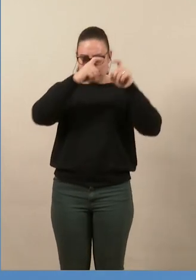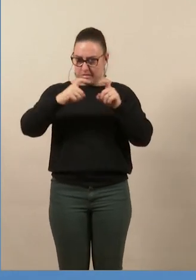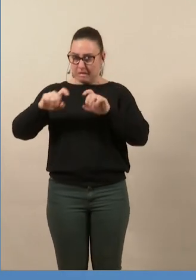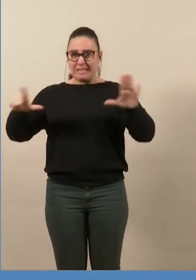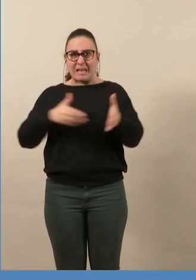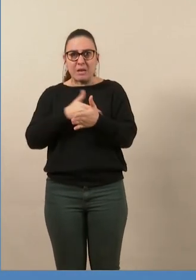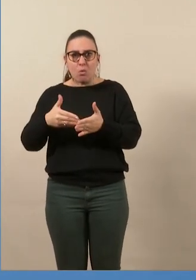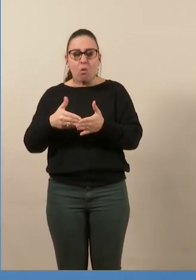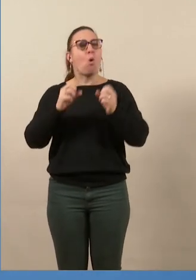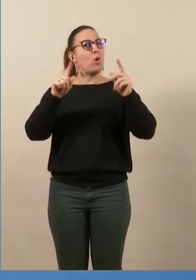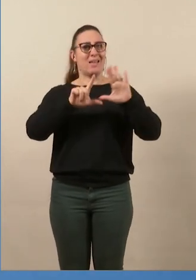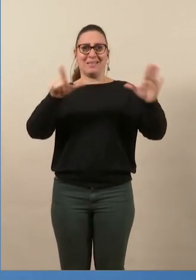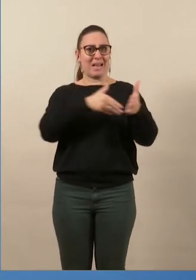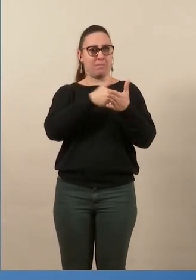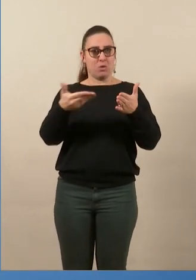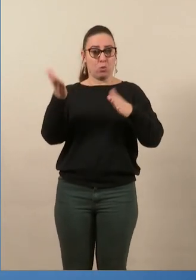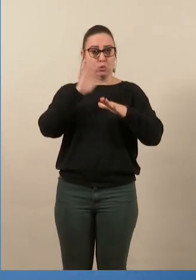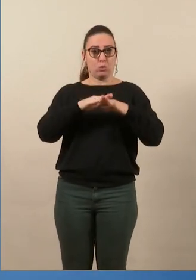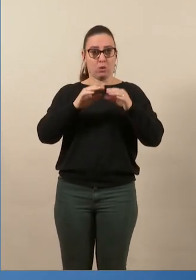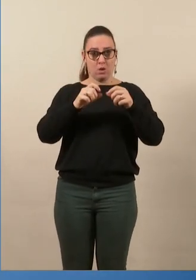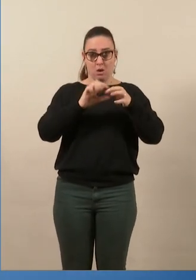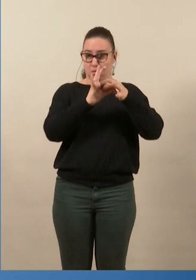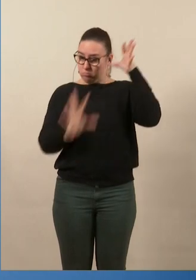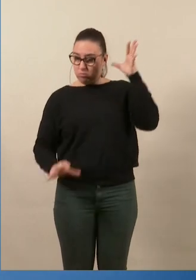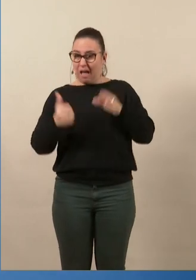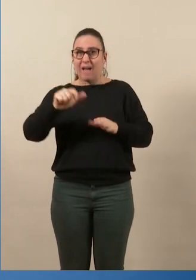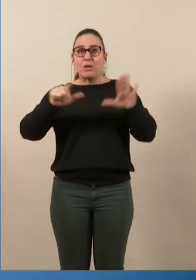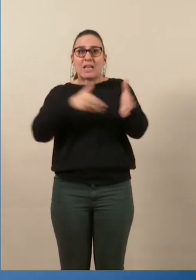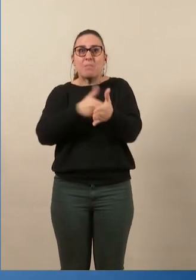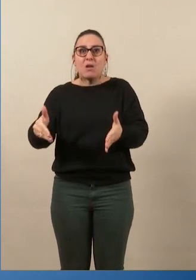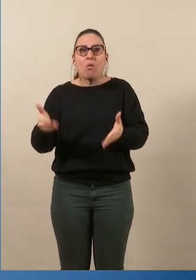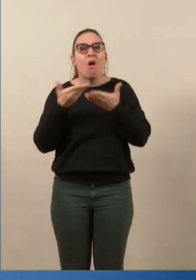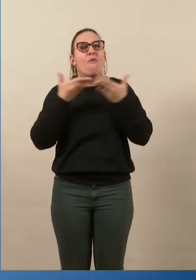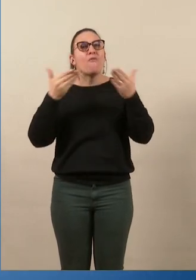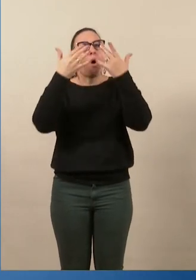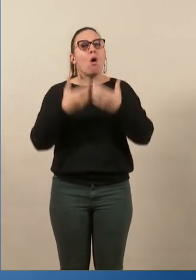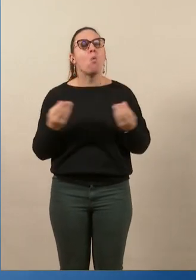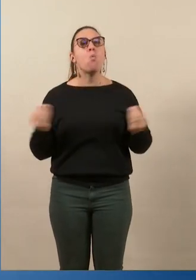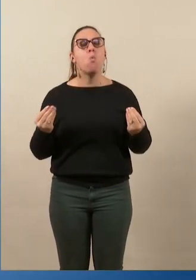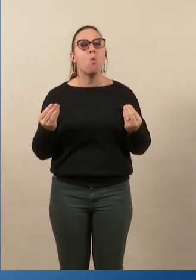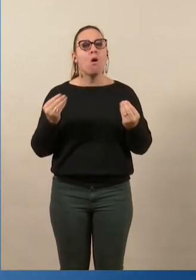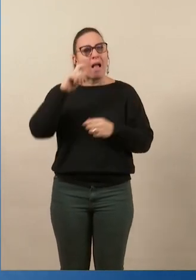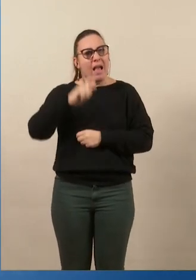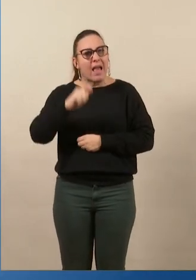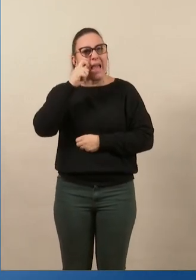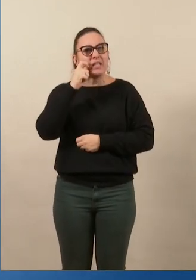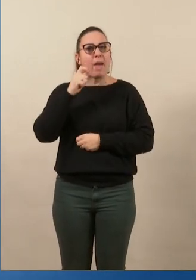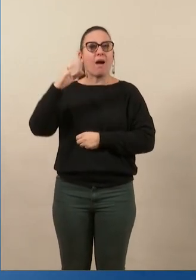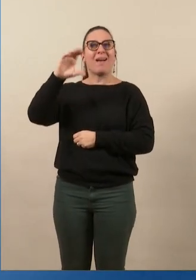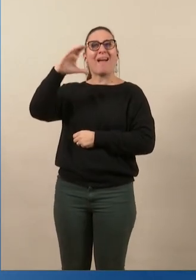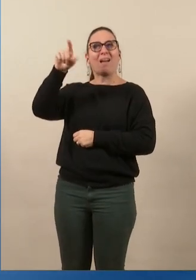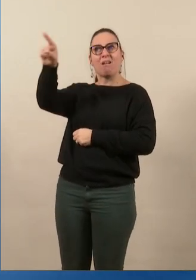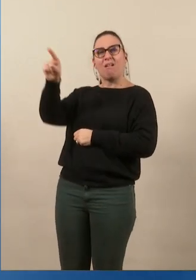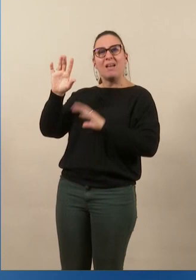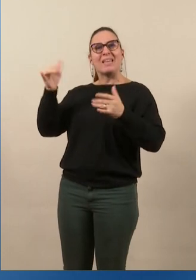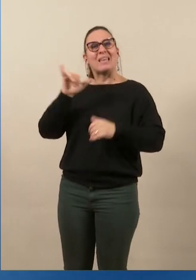mais entre 7 millions et 1.7 où est la sincérité des comptes quel est l'expert comptable commissaire au compte qui a